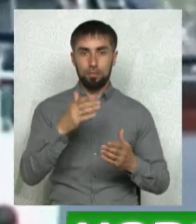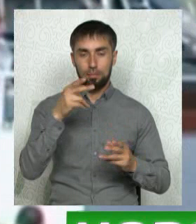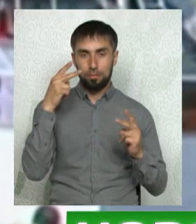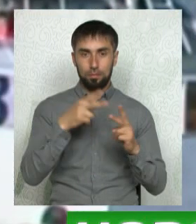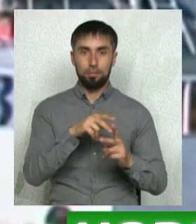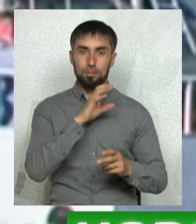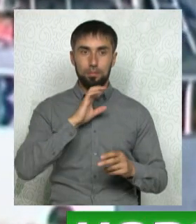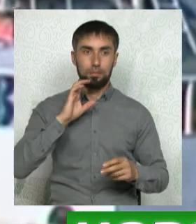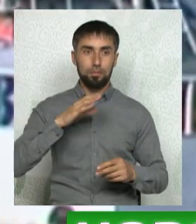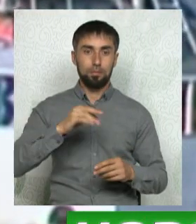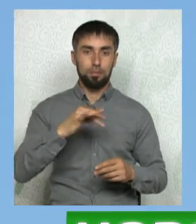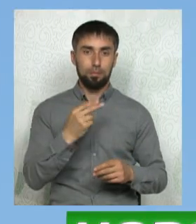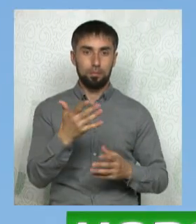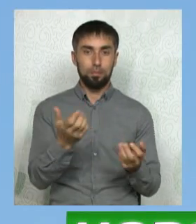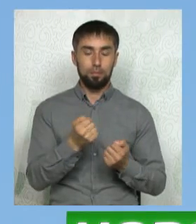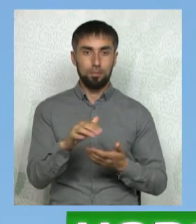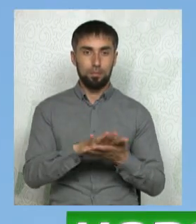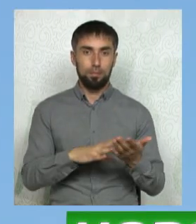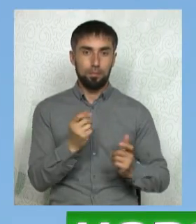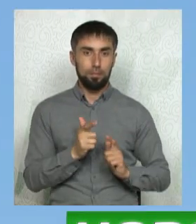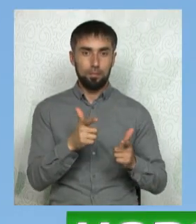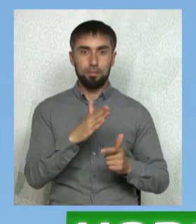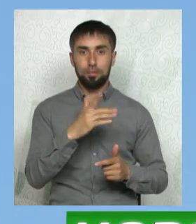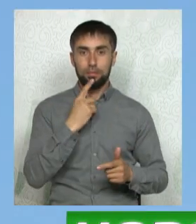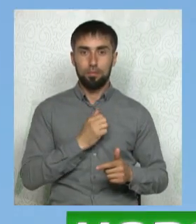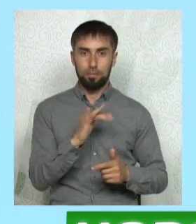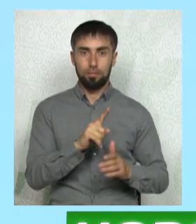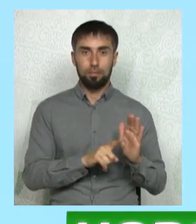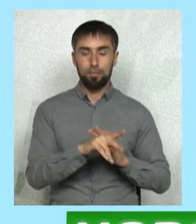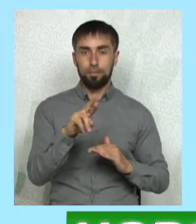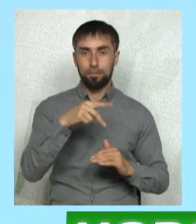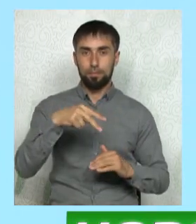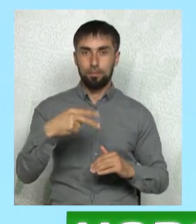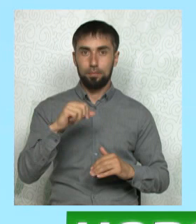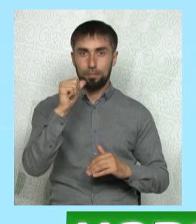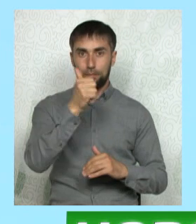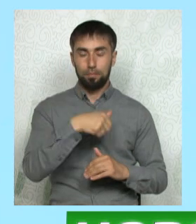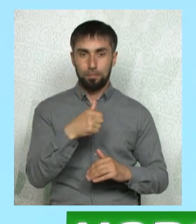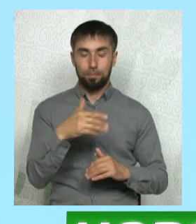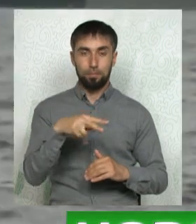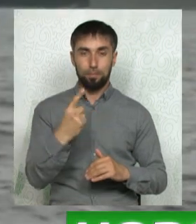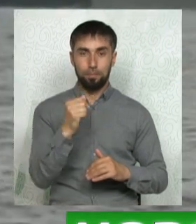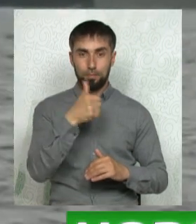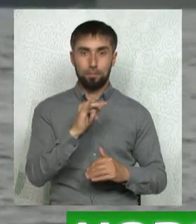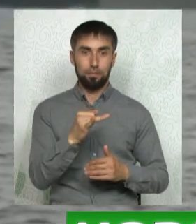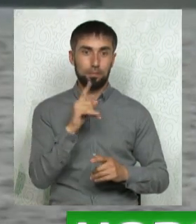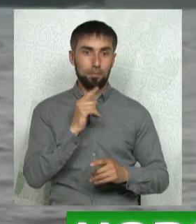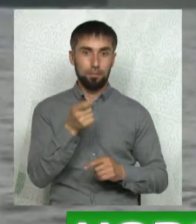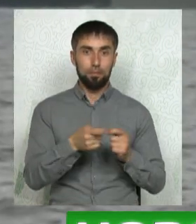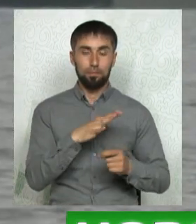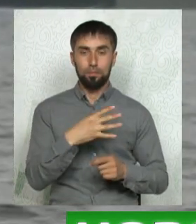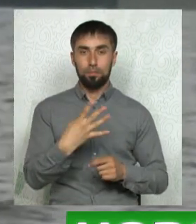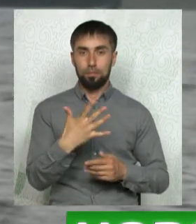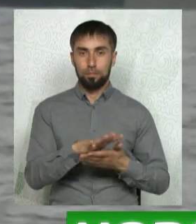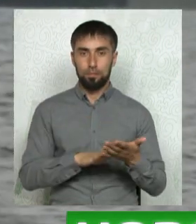северной столицы. Прием заявлений на поступление в военные вузы начался в январе 2021-го. Пока подано 45